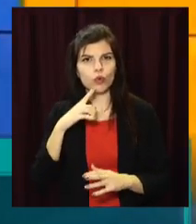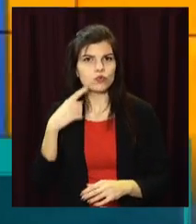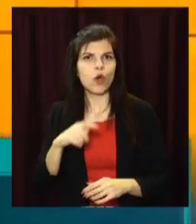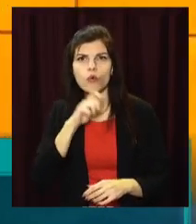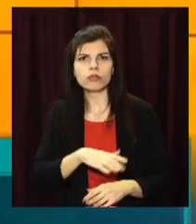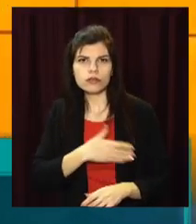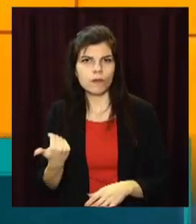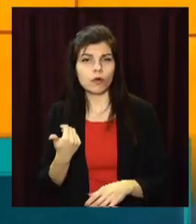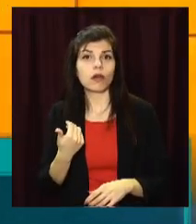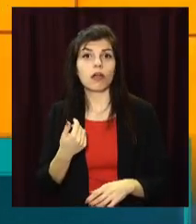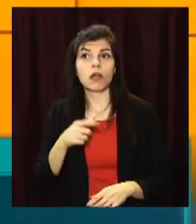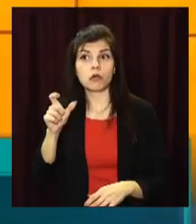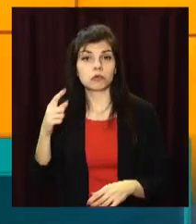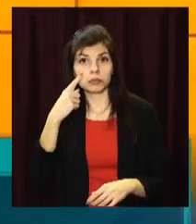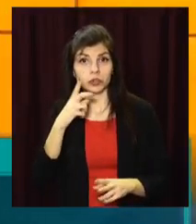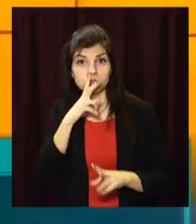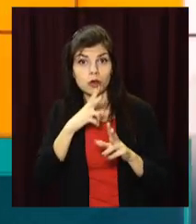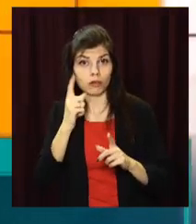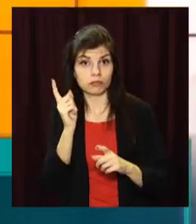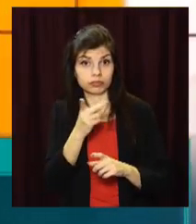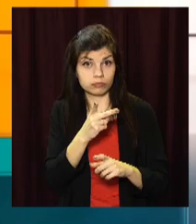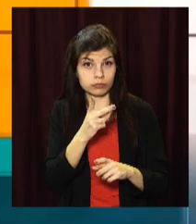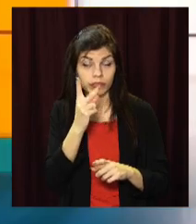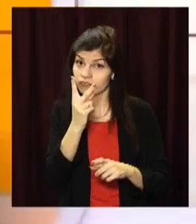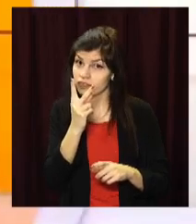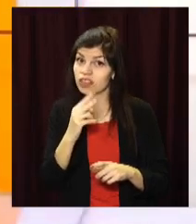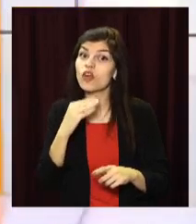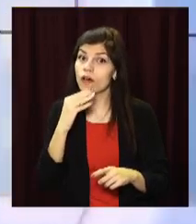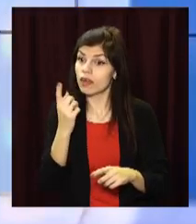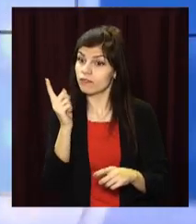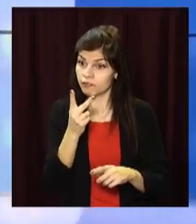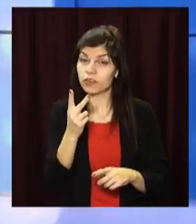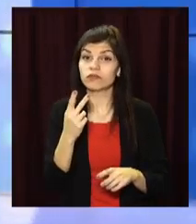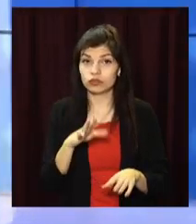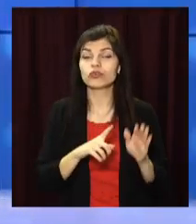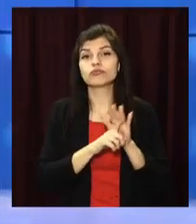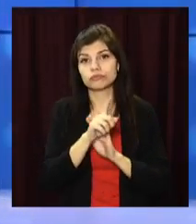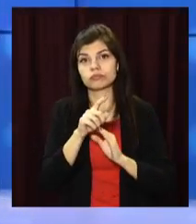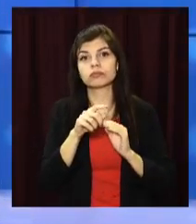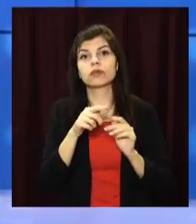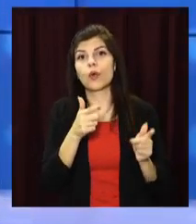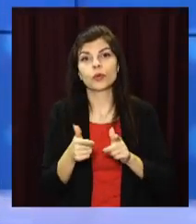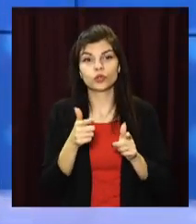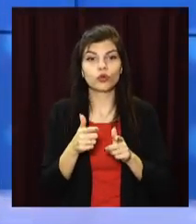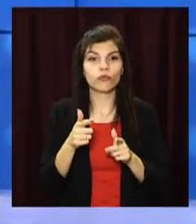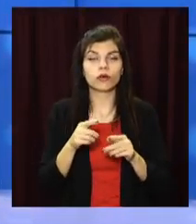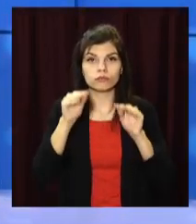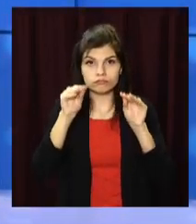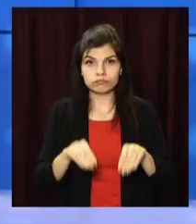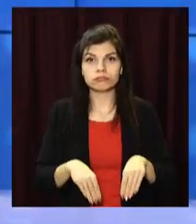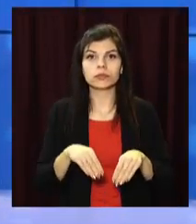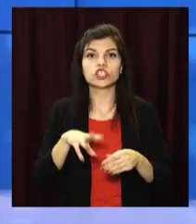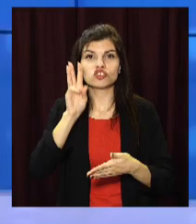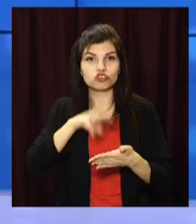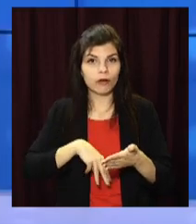постійні скарги. І таких скарг достатньо дві, для того, щоб ми розпочали провадження, щоб ми підготували протокол і накладали